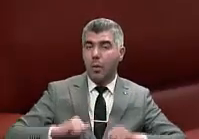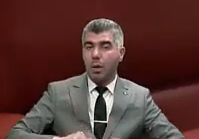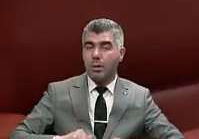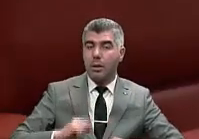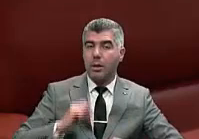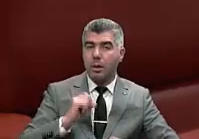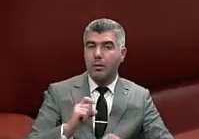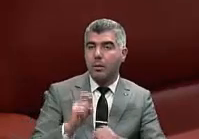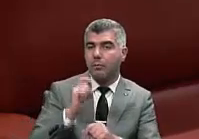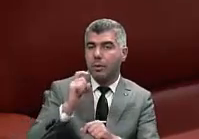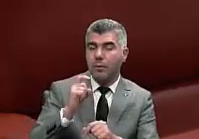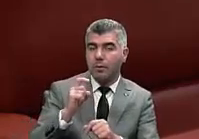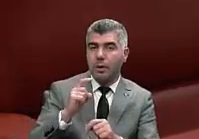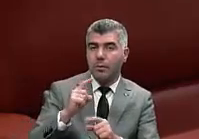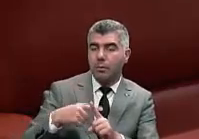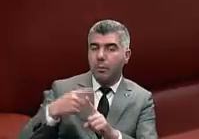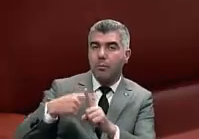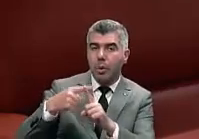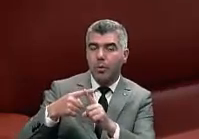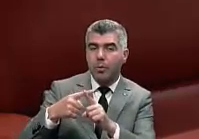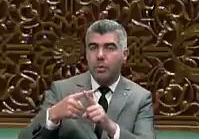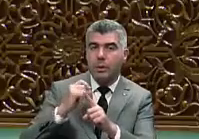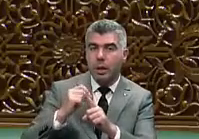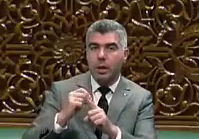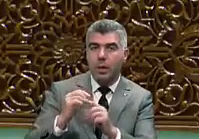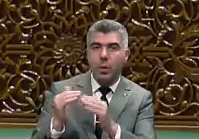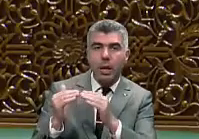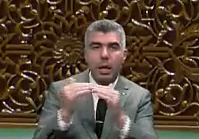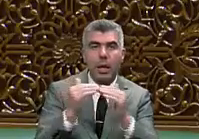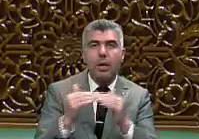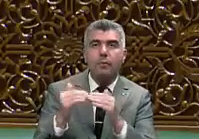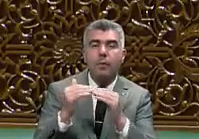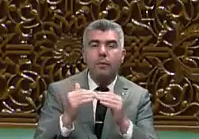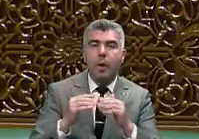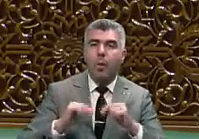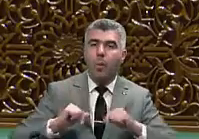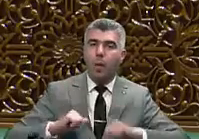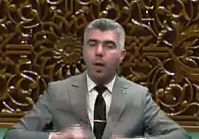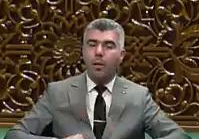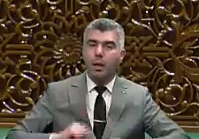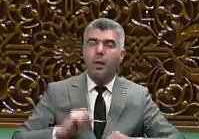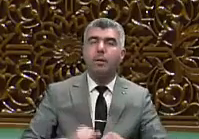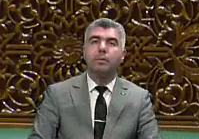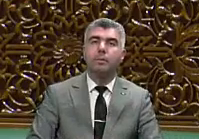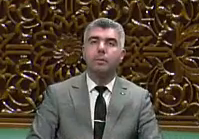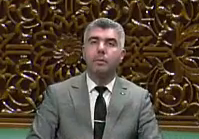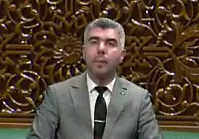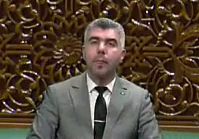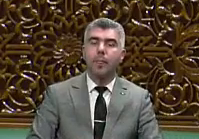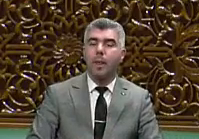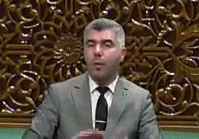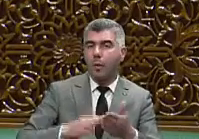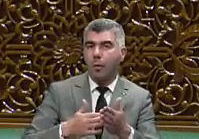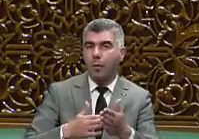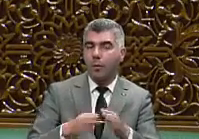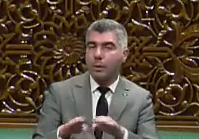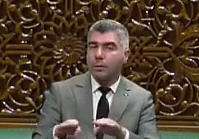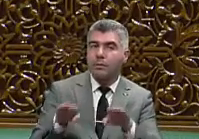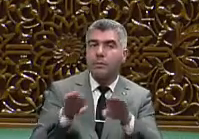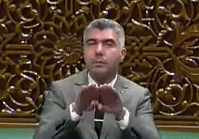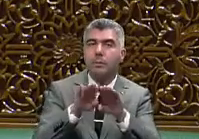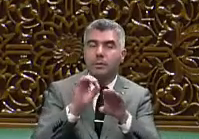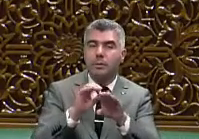نظام المكافآت والتعويضات على غرار ما هو معمول به في بعض القطاعات الأخرى، وعملا بمبدأ المساواة خصوصا